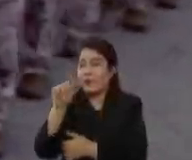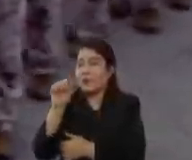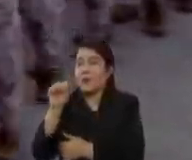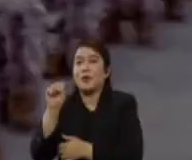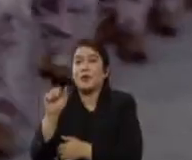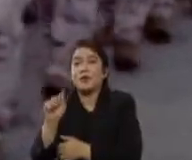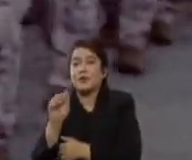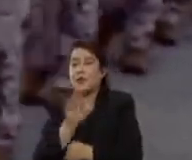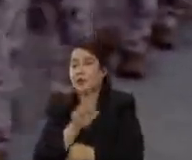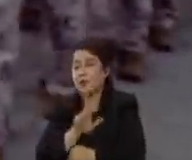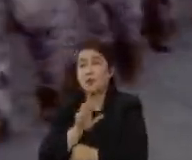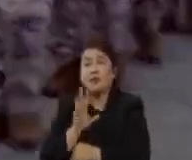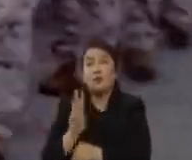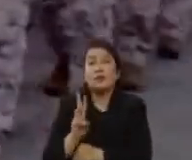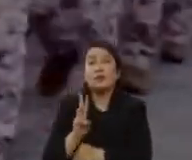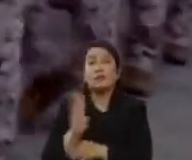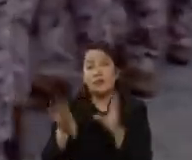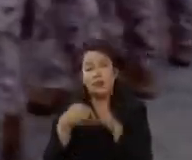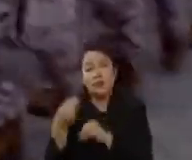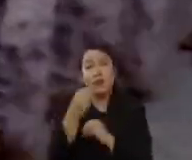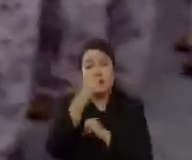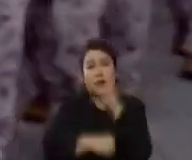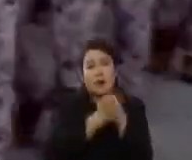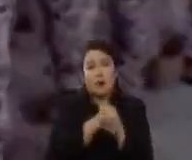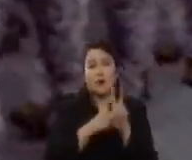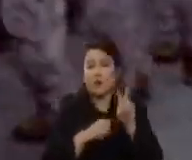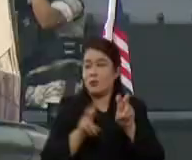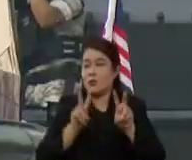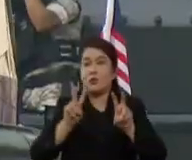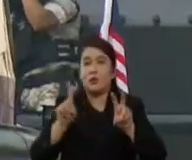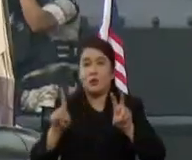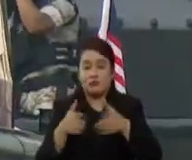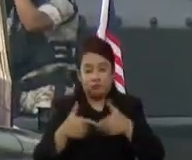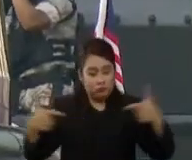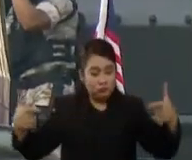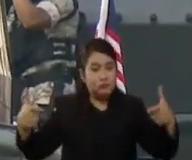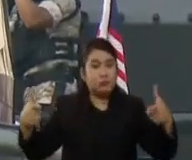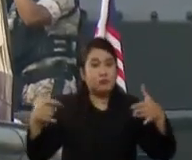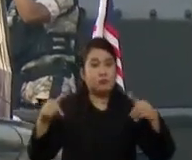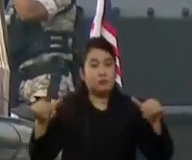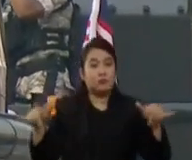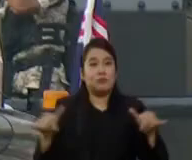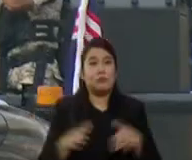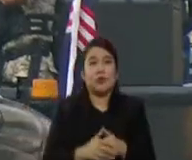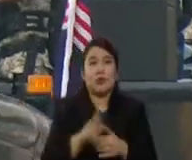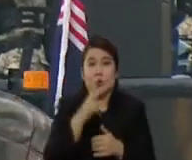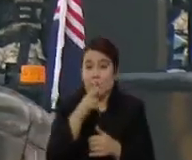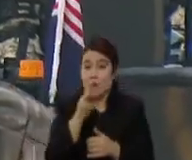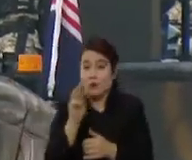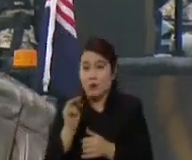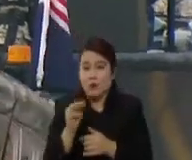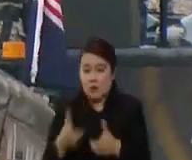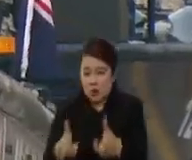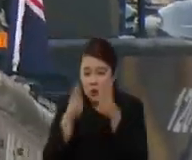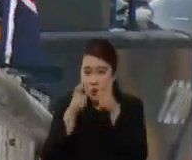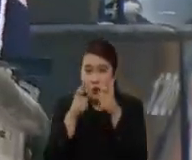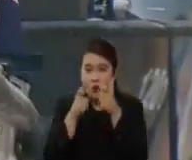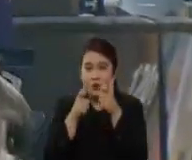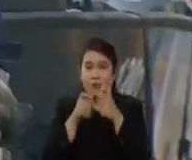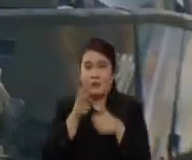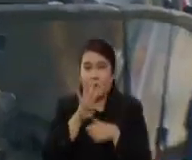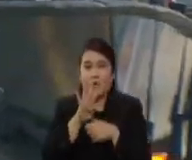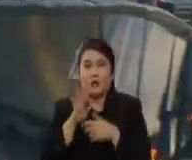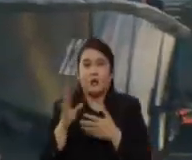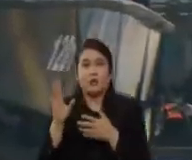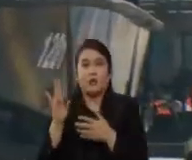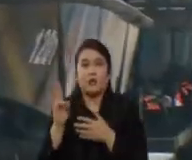36 keluaran tahun 2021 berukuran 12 meter dengan kelajuan 47 knot